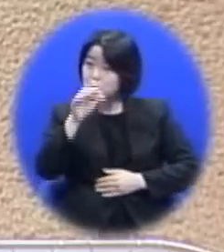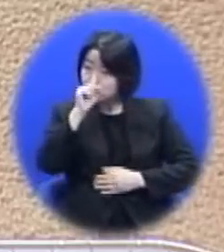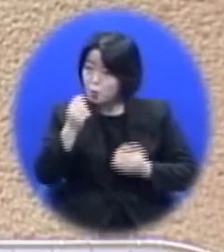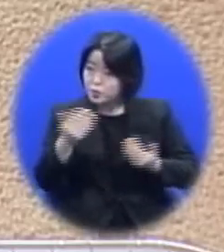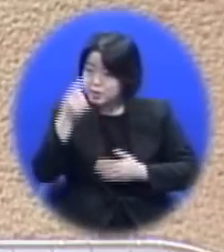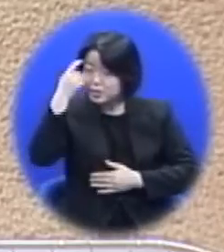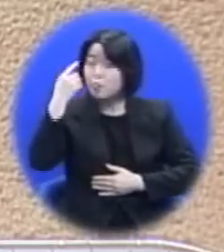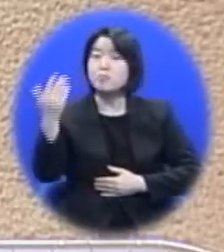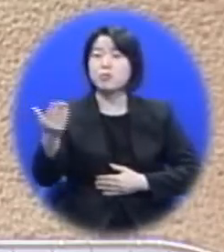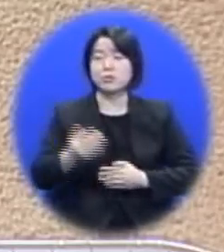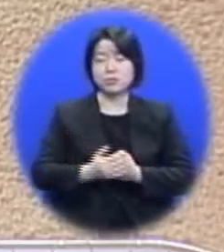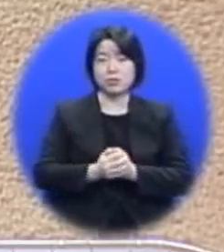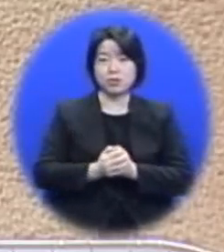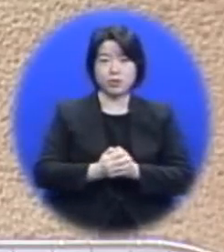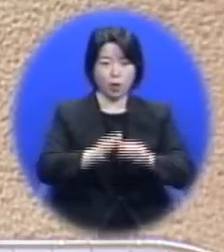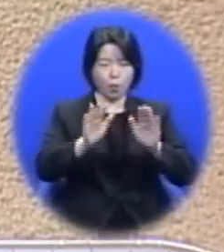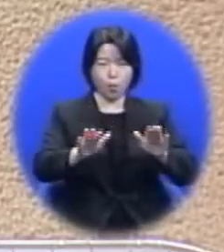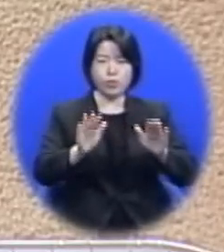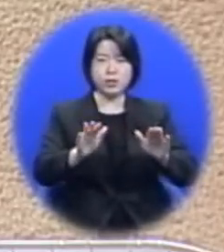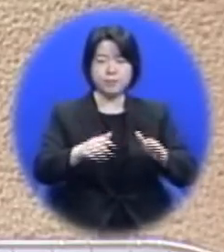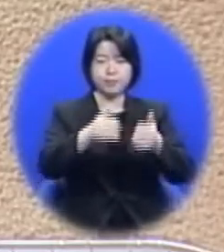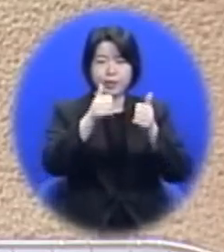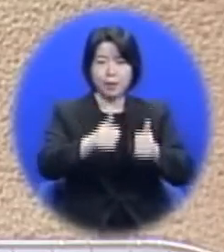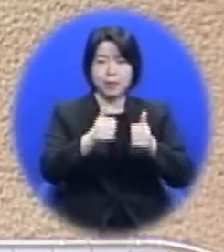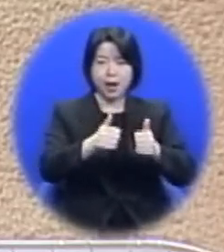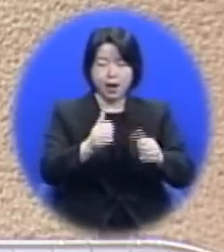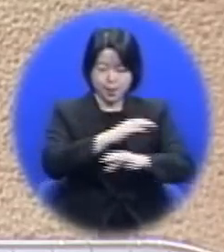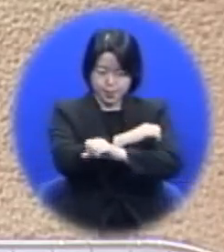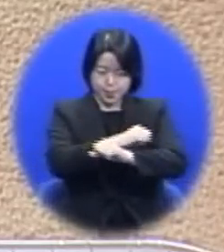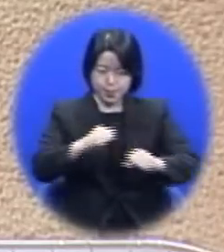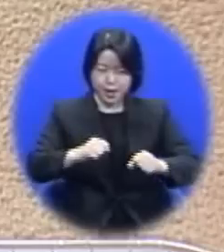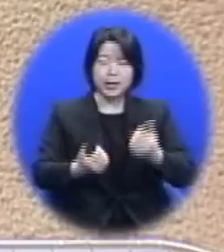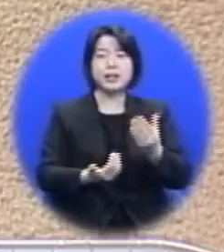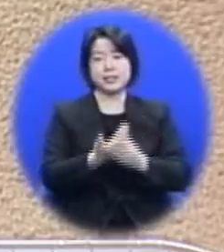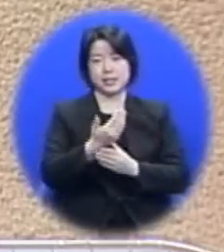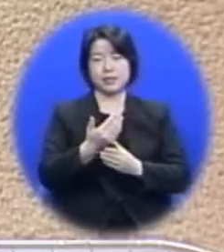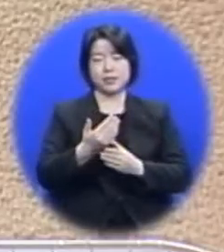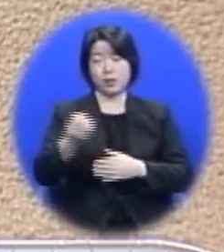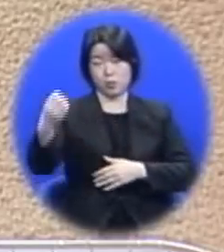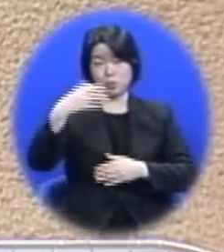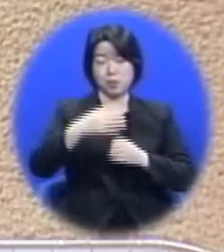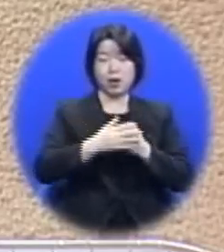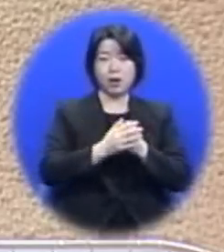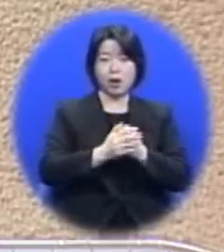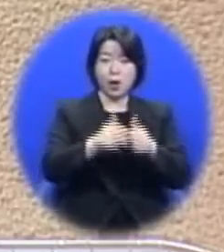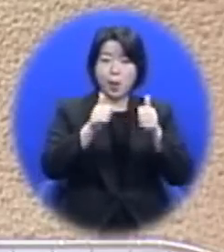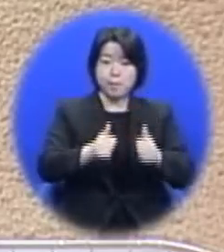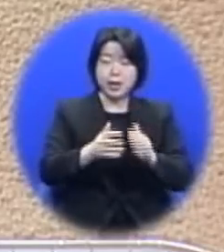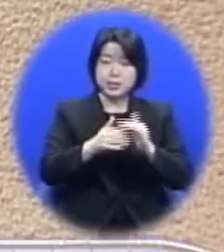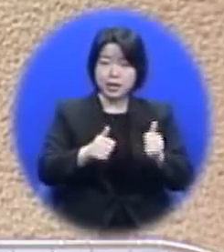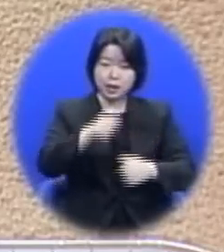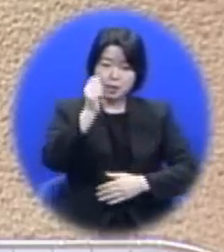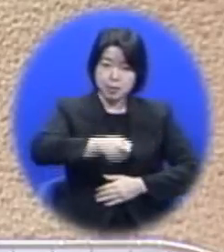있었냐고 물었더니 오늘 재판에 화해가 일어났다는 겁니다. 판사가 재판할 때